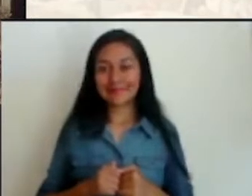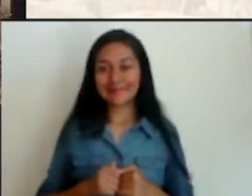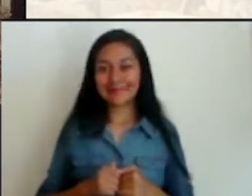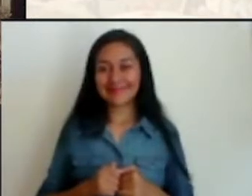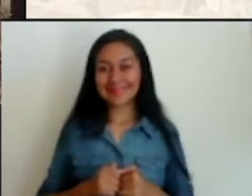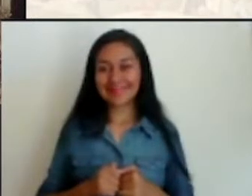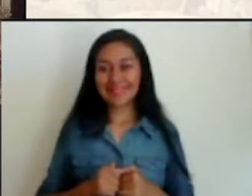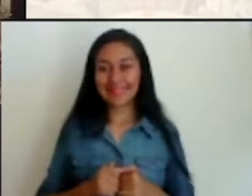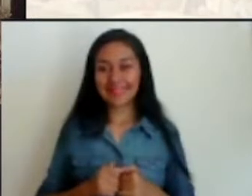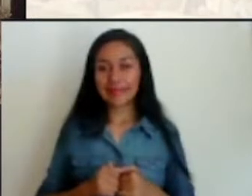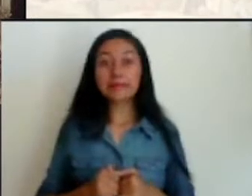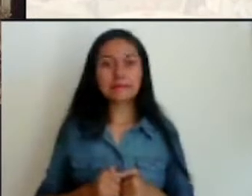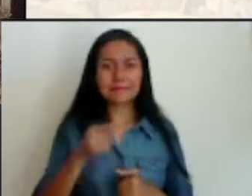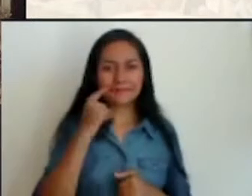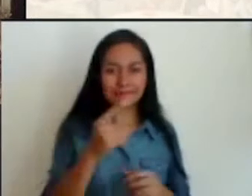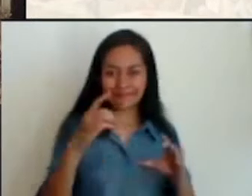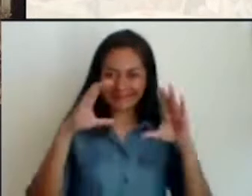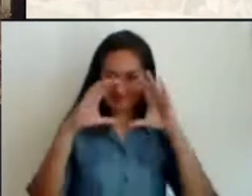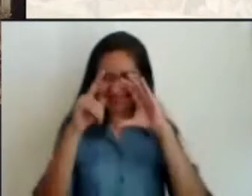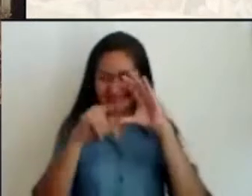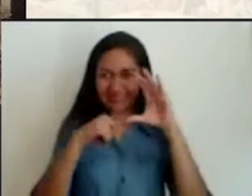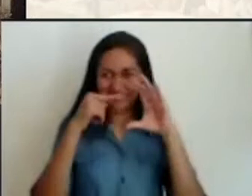arrodillado frente a la Madonna, teniendo